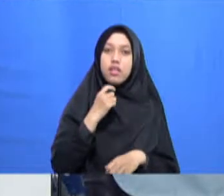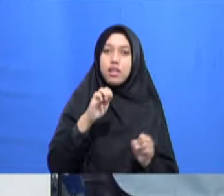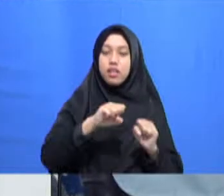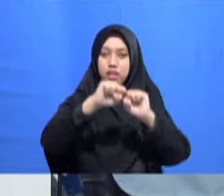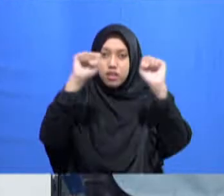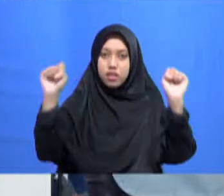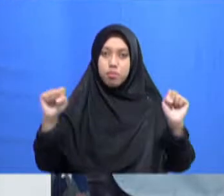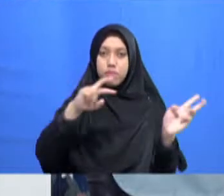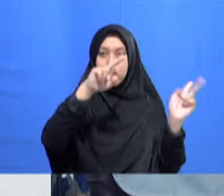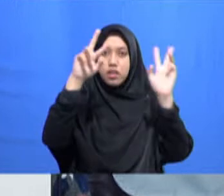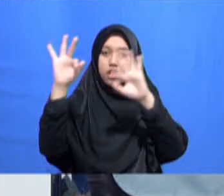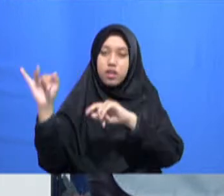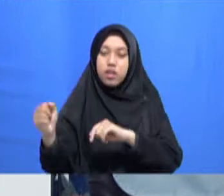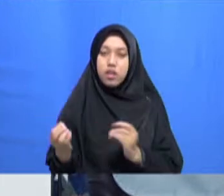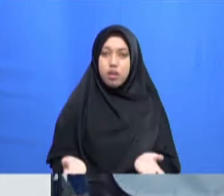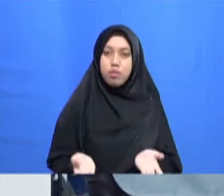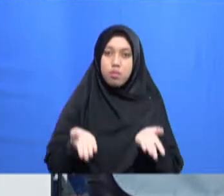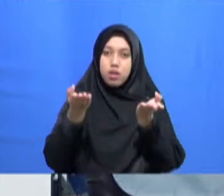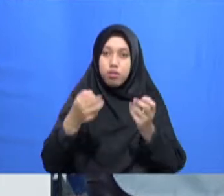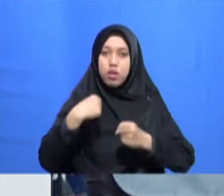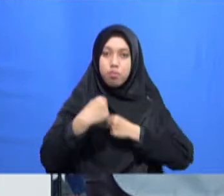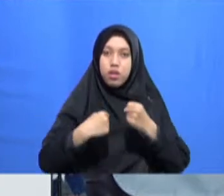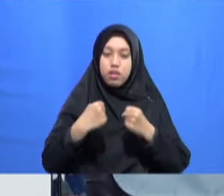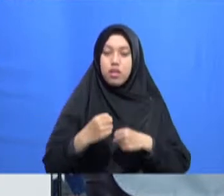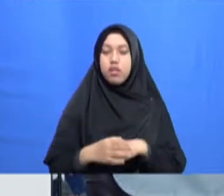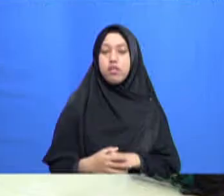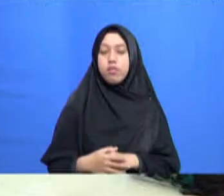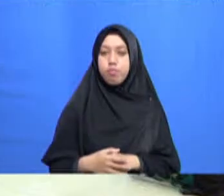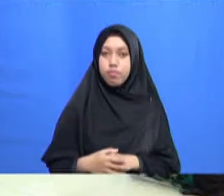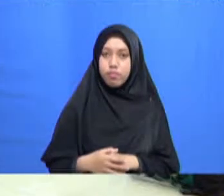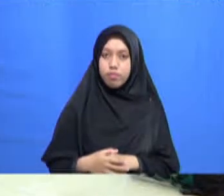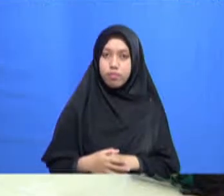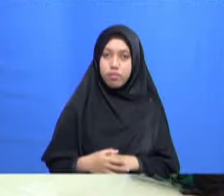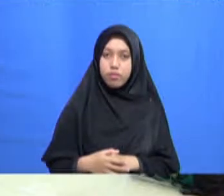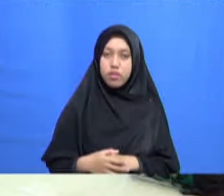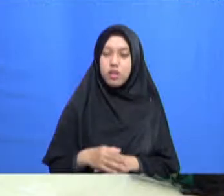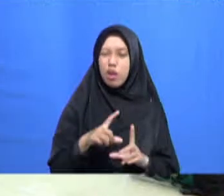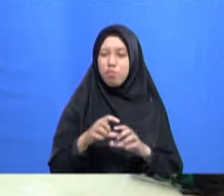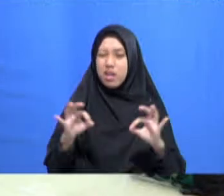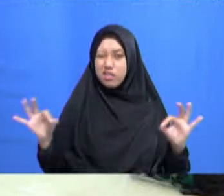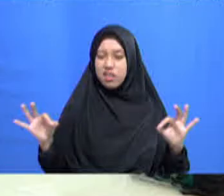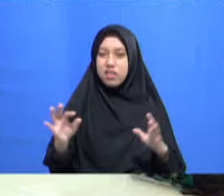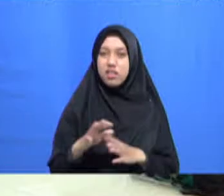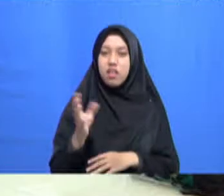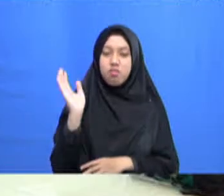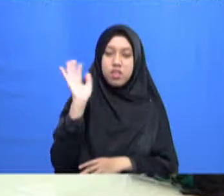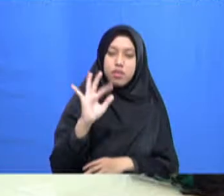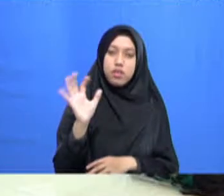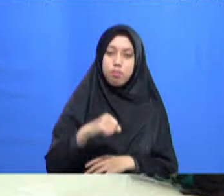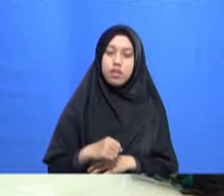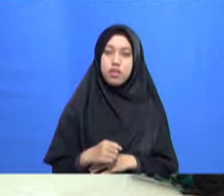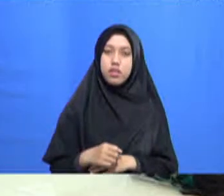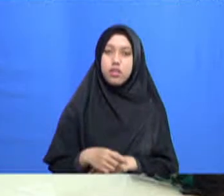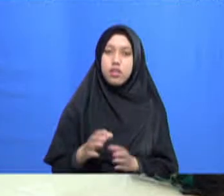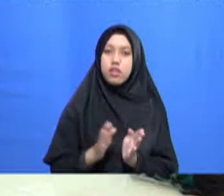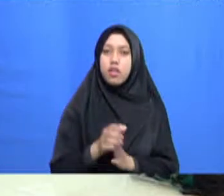pembangunan nasional yang uraian sangat panjang, tentu saya tidak akan sampaikan sini. Kemudian Undang-Undang